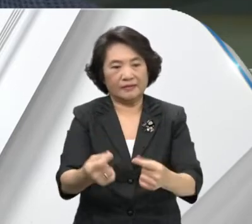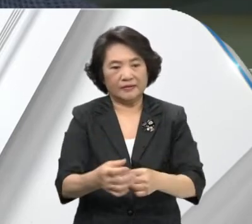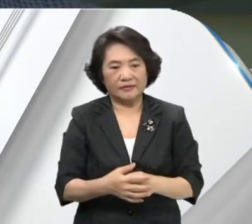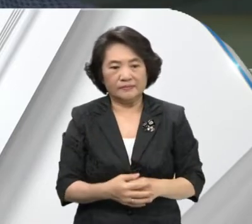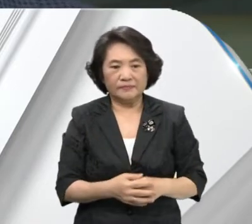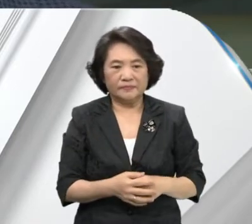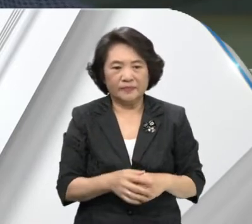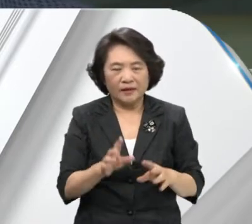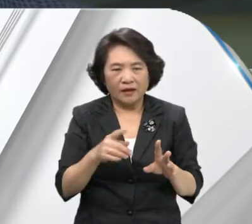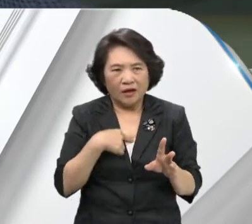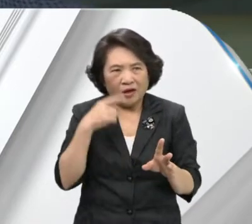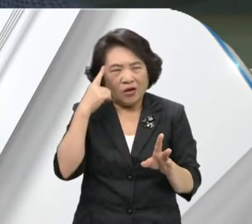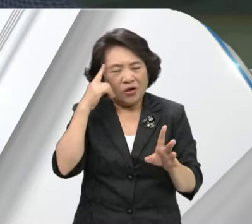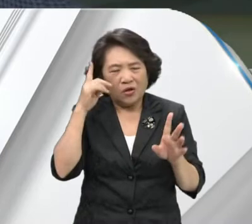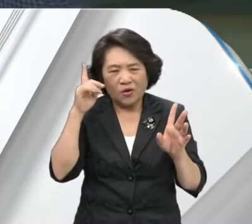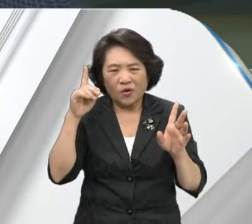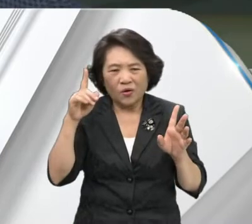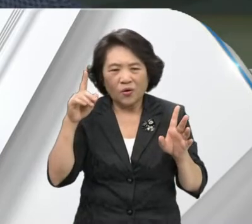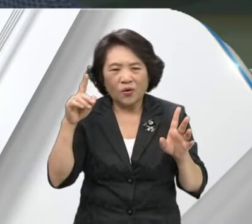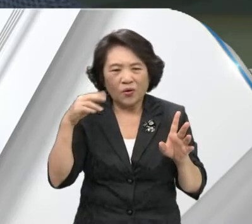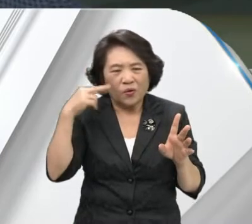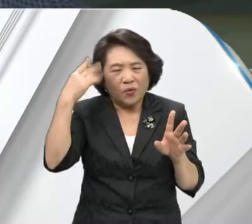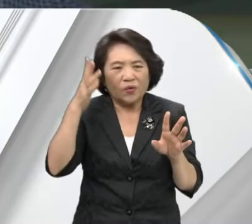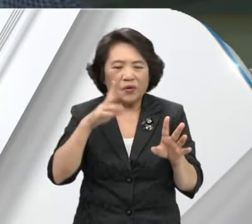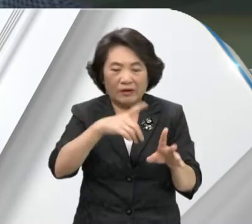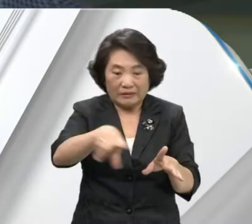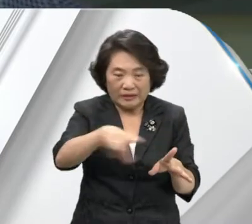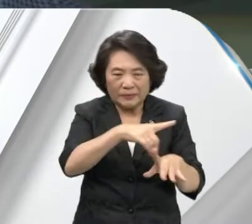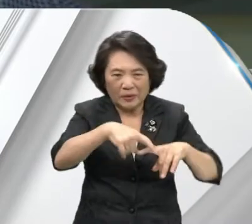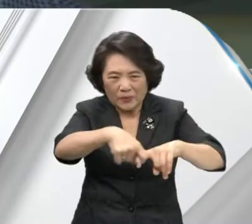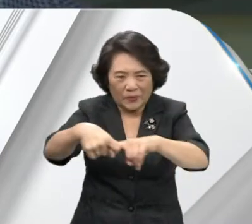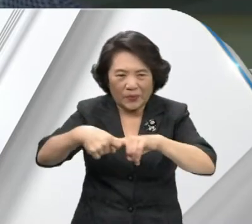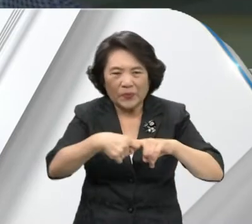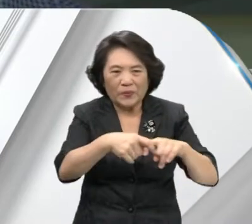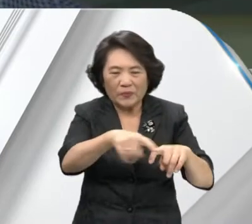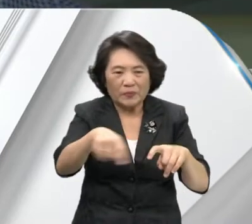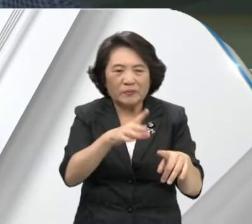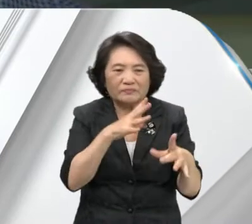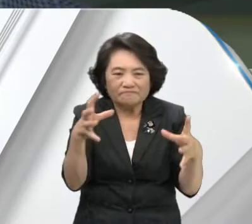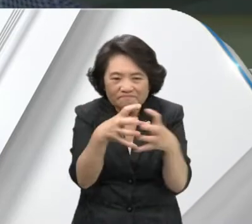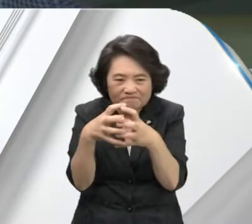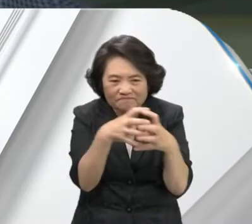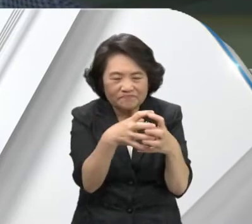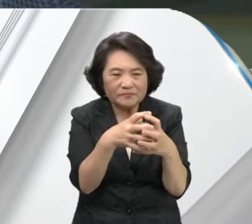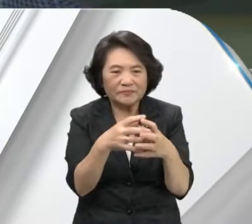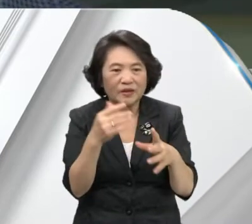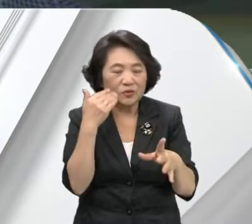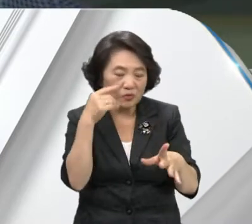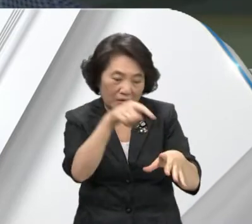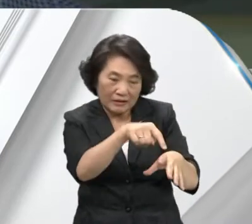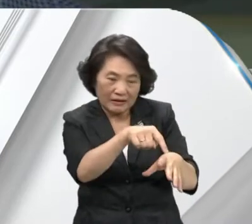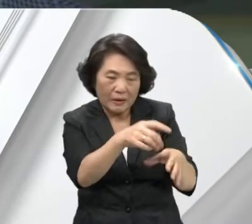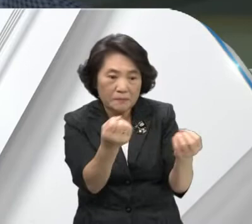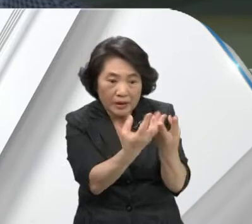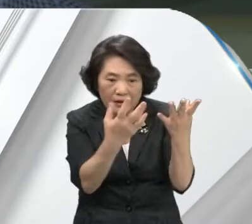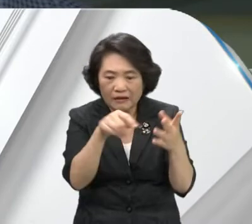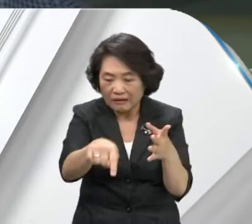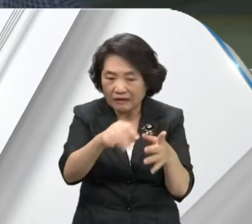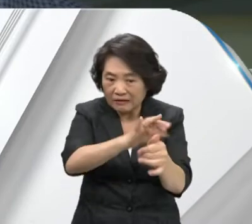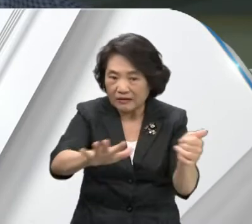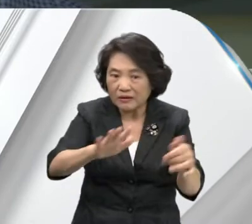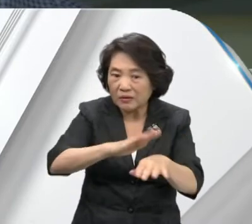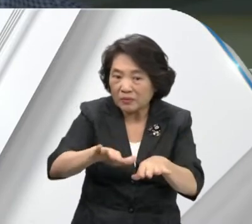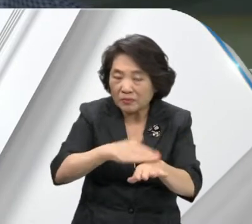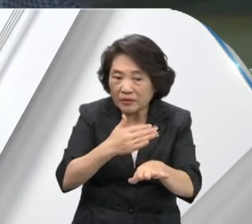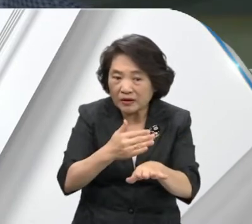那常常会有一种感觉啊，就是唇寒齿亡啊。如果一个国家发生状况，你说对另外一个隔壁国